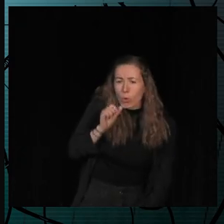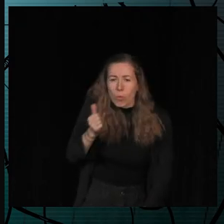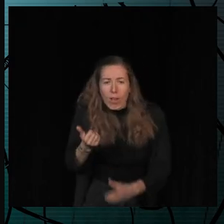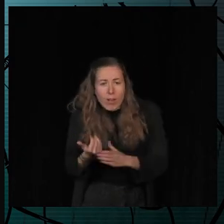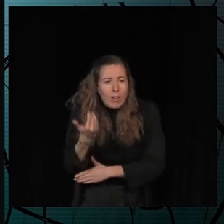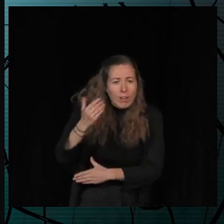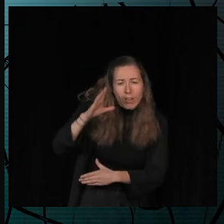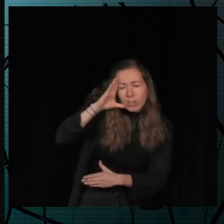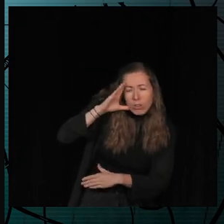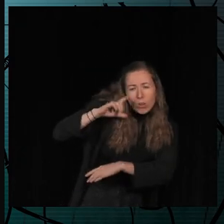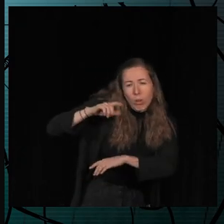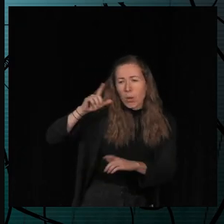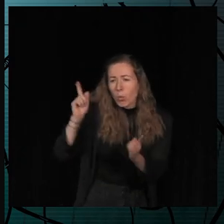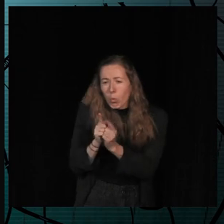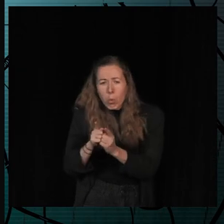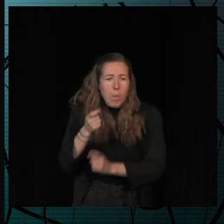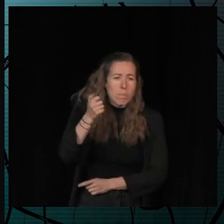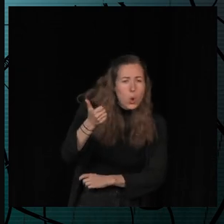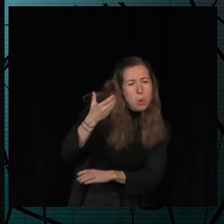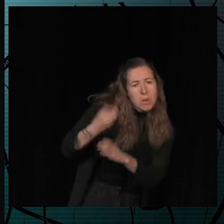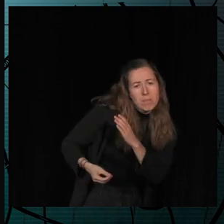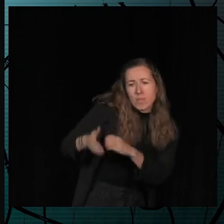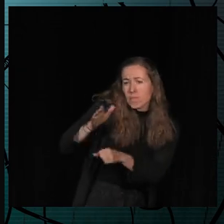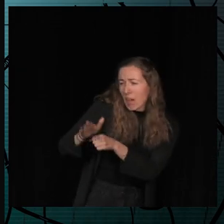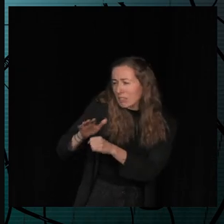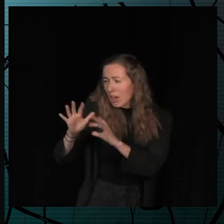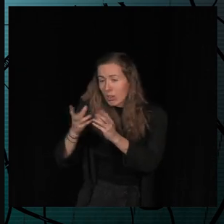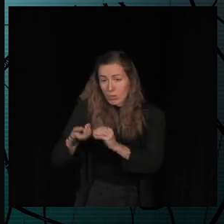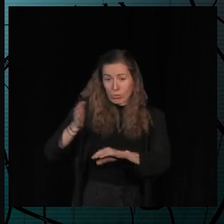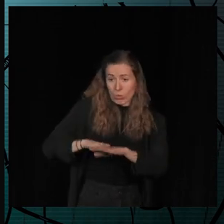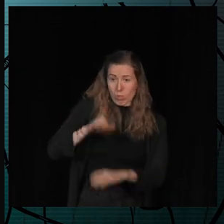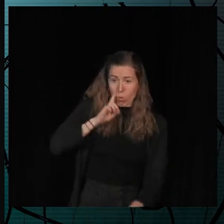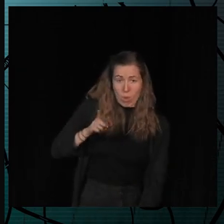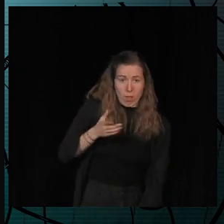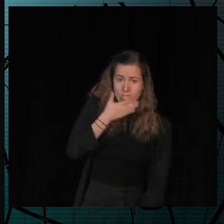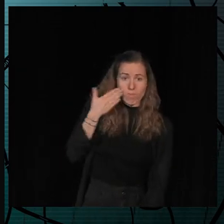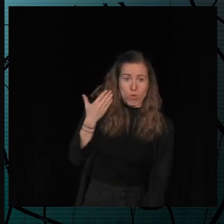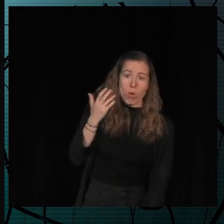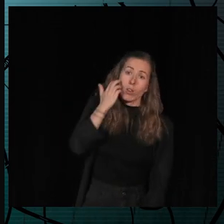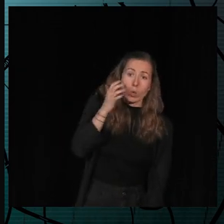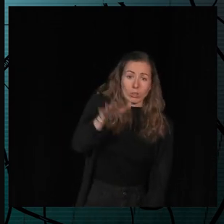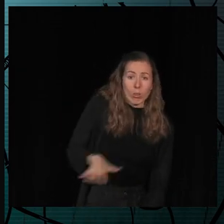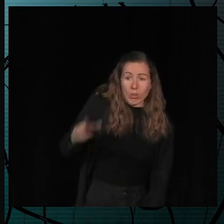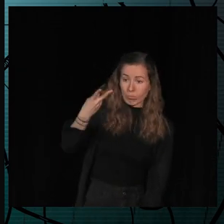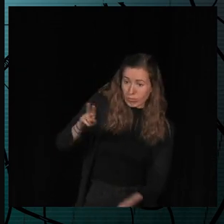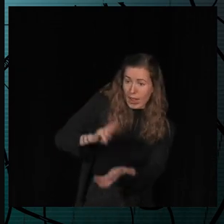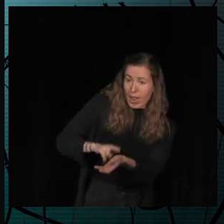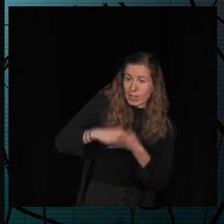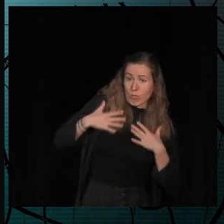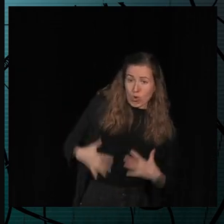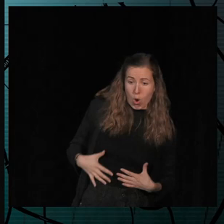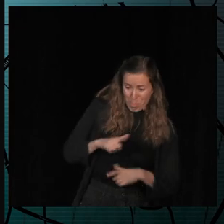déperdition de sommeil et dans quelle mesure bah il faudrait pas juste respecter en fait leur chronobiologie tout court